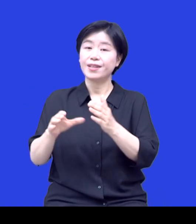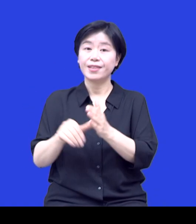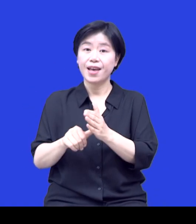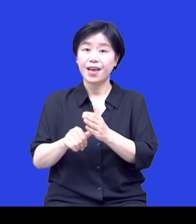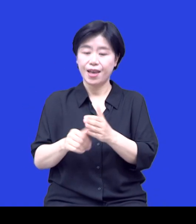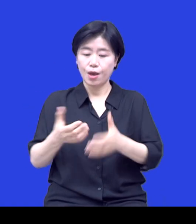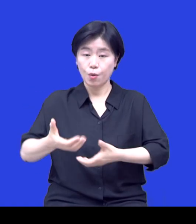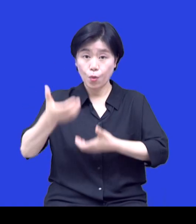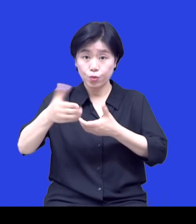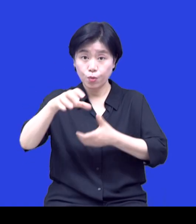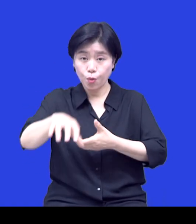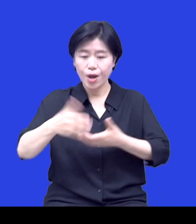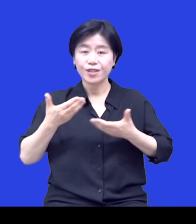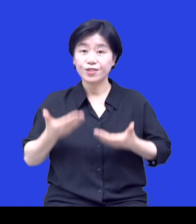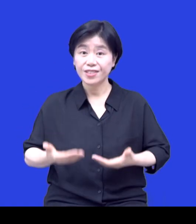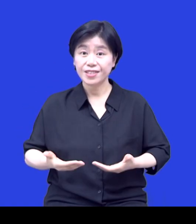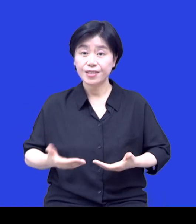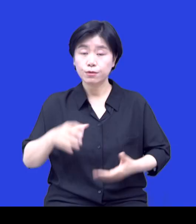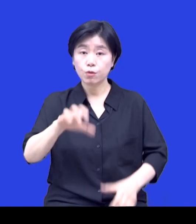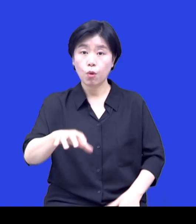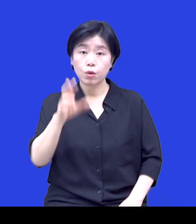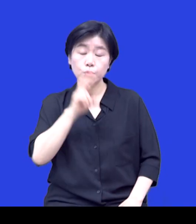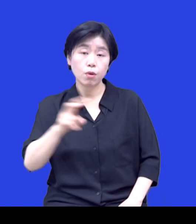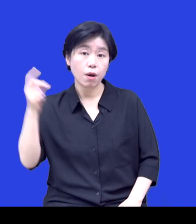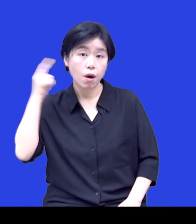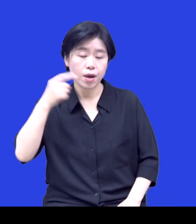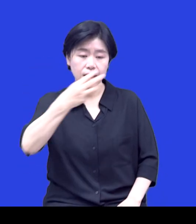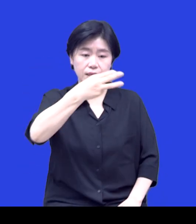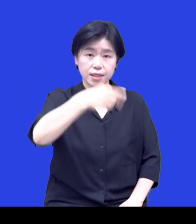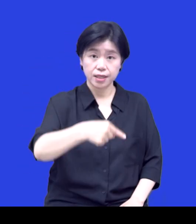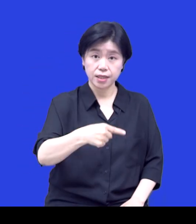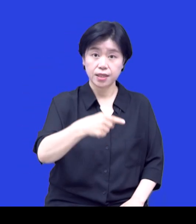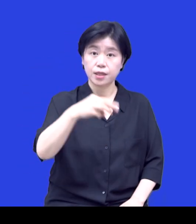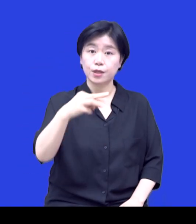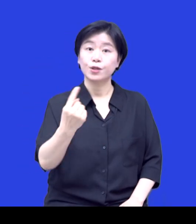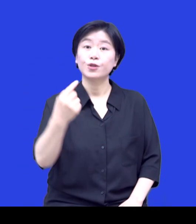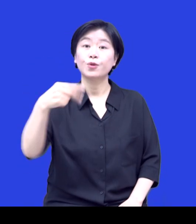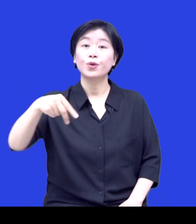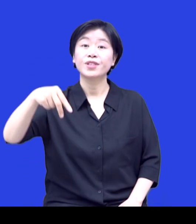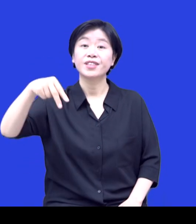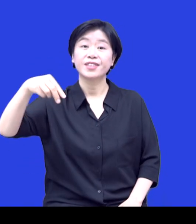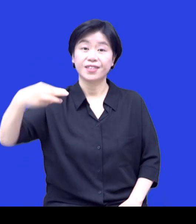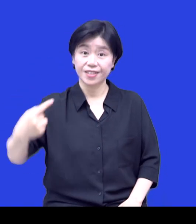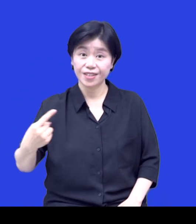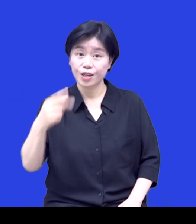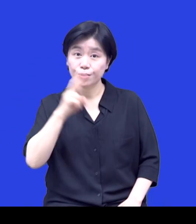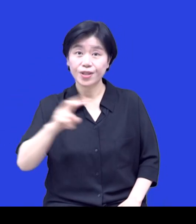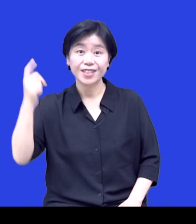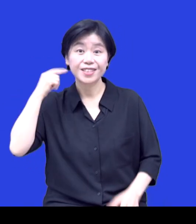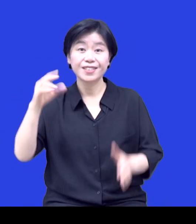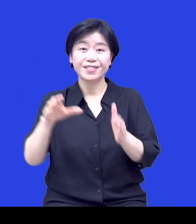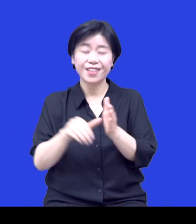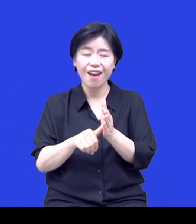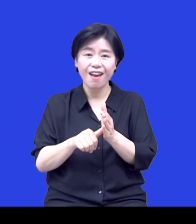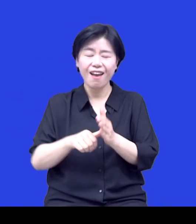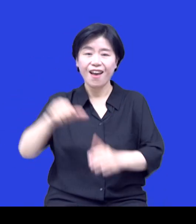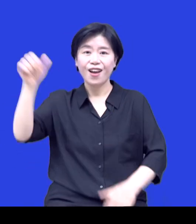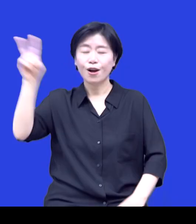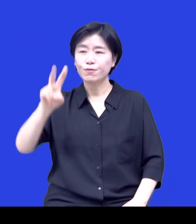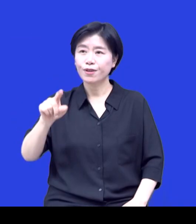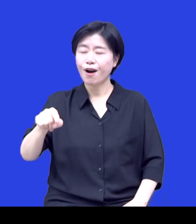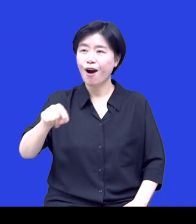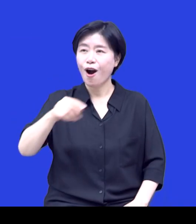아, 클래식 그럼요. 트로트를 듣는데 갑자기 트로트 음악이 딱 나오는데 성령의 감동으로 막 위로가 오는 거예요.